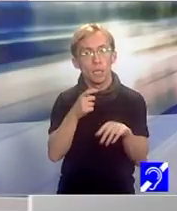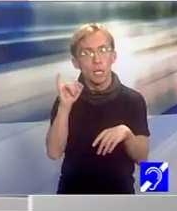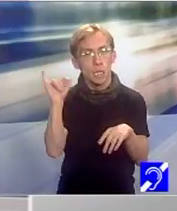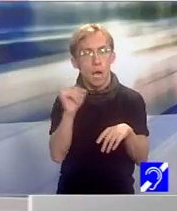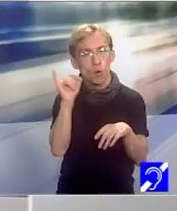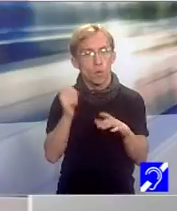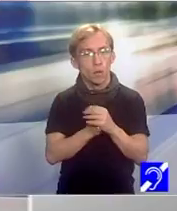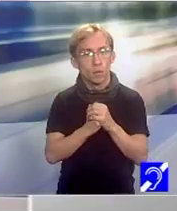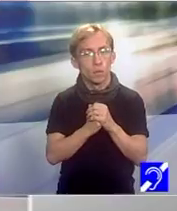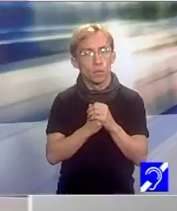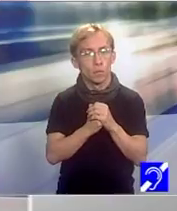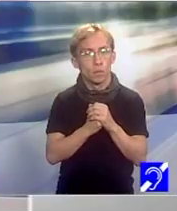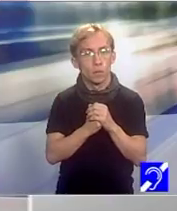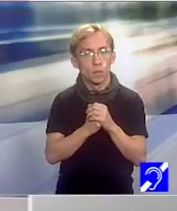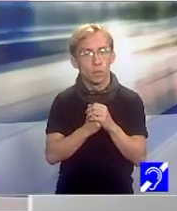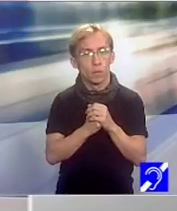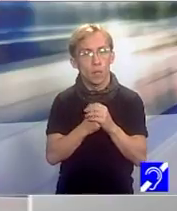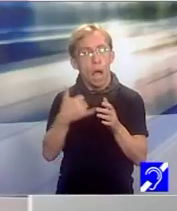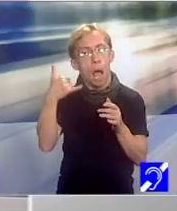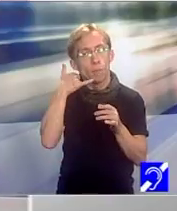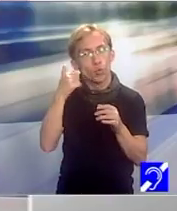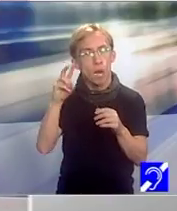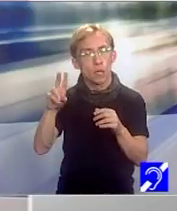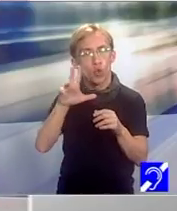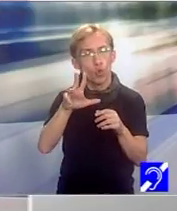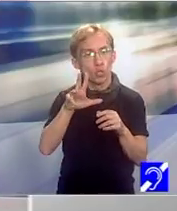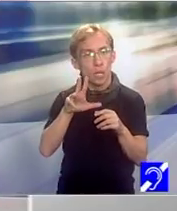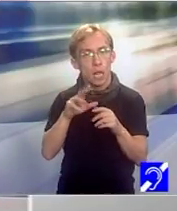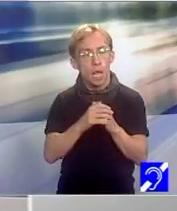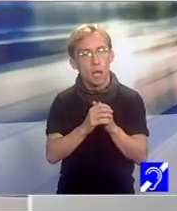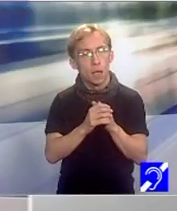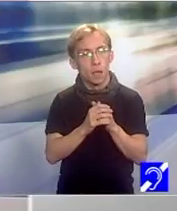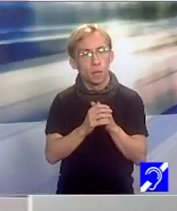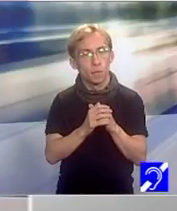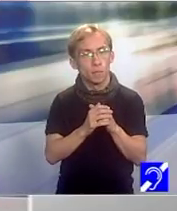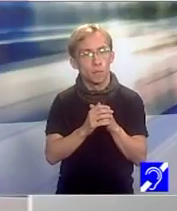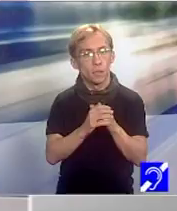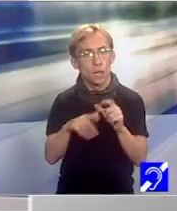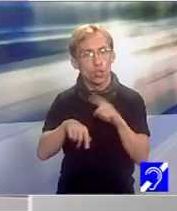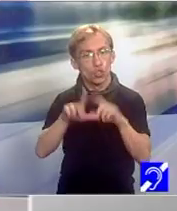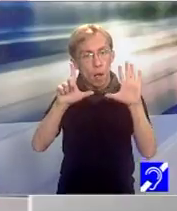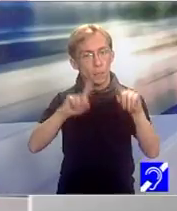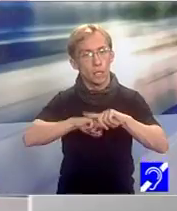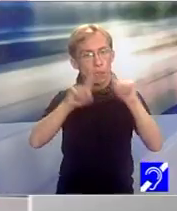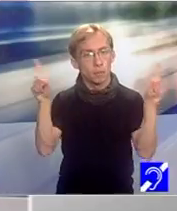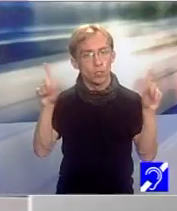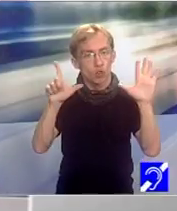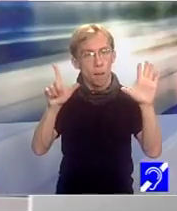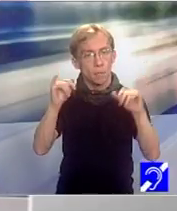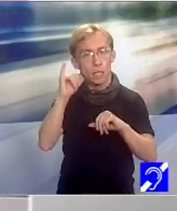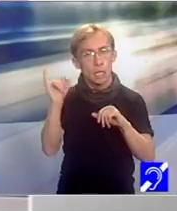Când am sunat la ora 23 pe 31 decembrie și la 7 dimineața pe 7 ianuarie,